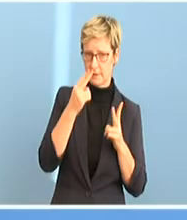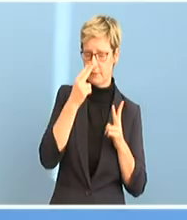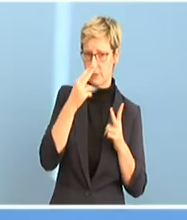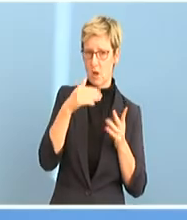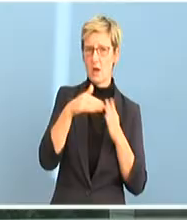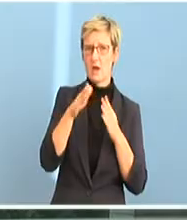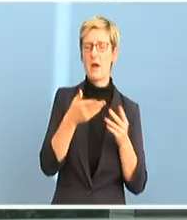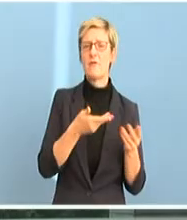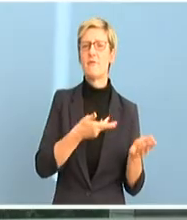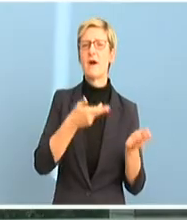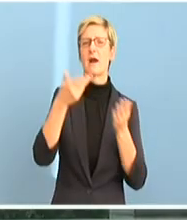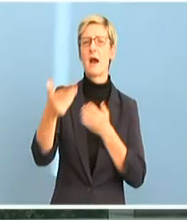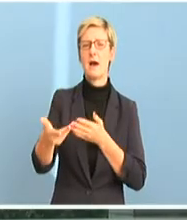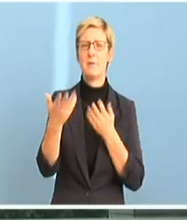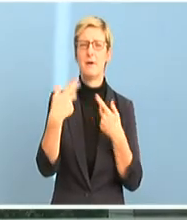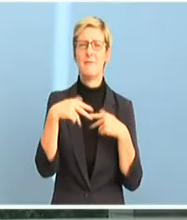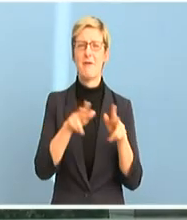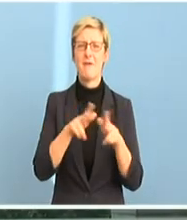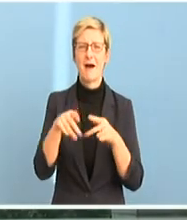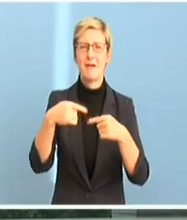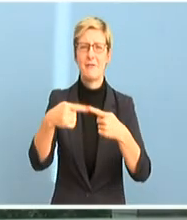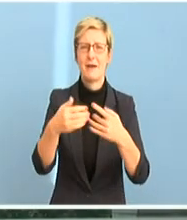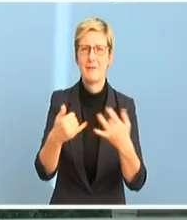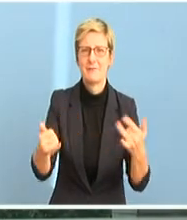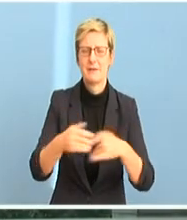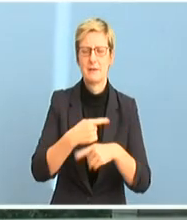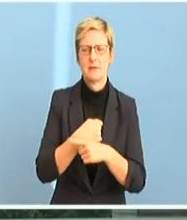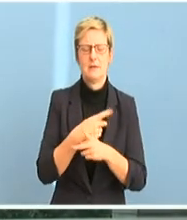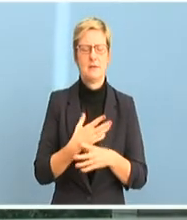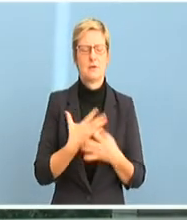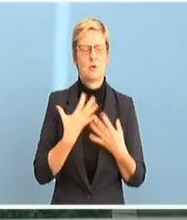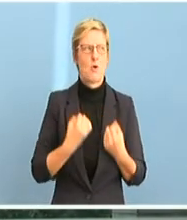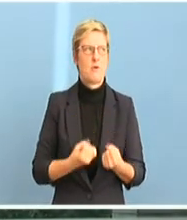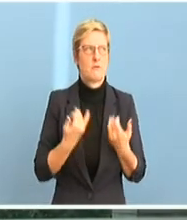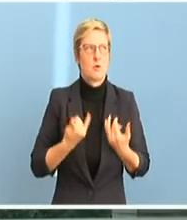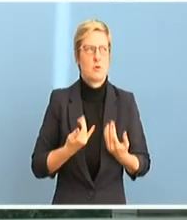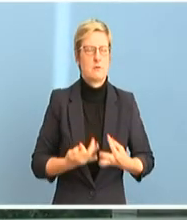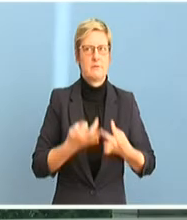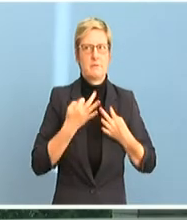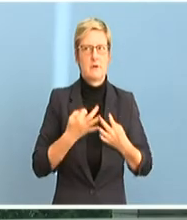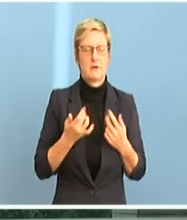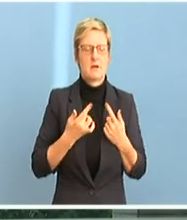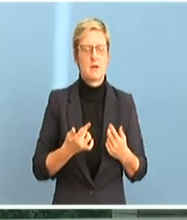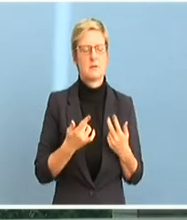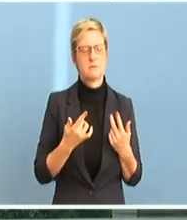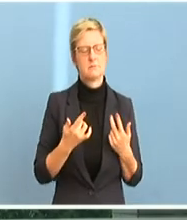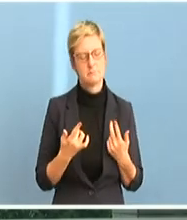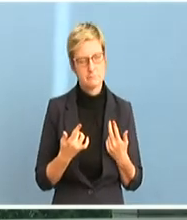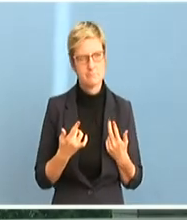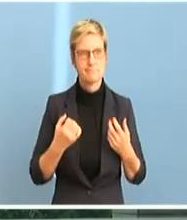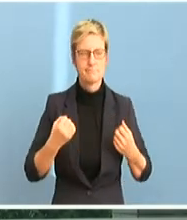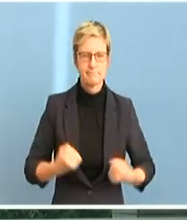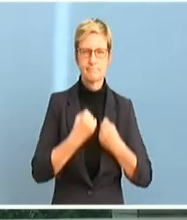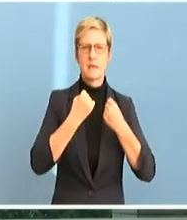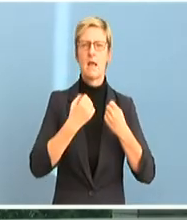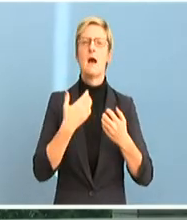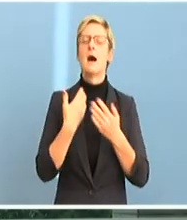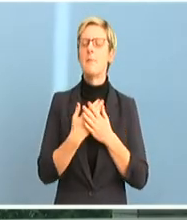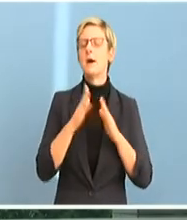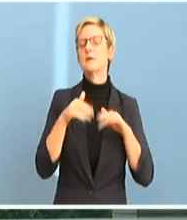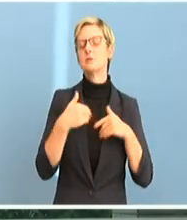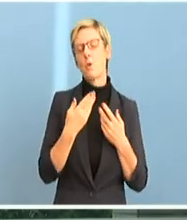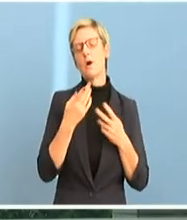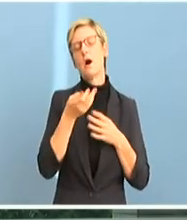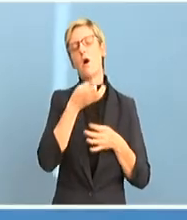fast schon, dieser Kelch geht an mir vorüber, aber das ist ja nicht die einzige Hoffnung, die diesen Prozess ein wenig gedämpft wird. Diese etwas flapsige Äußerung soll darauf hindeuten,